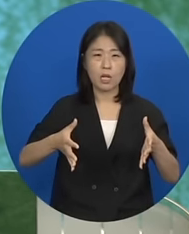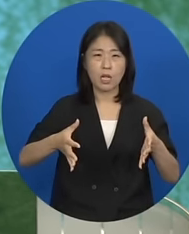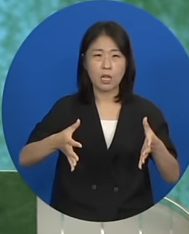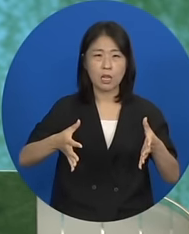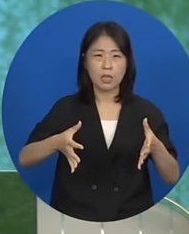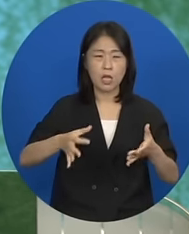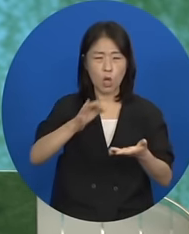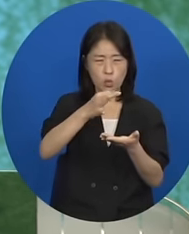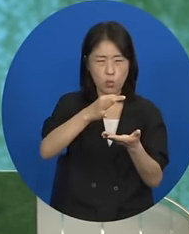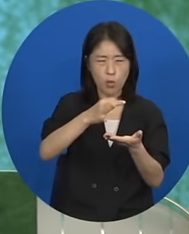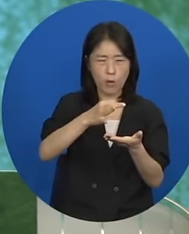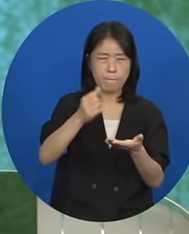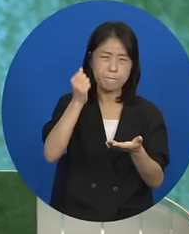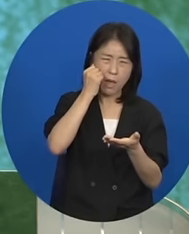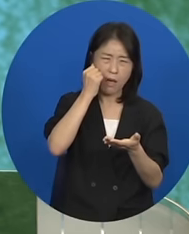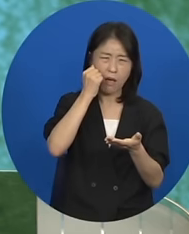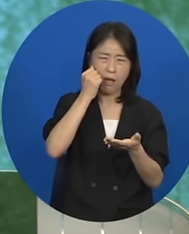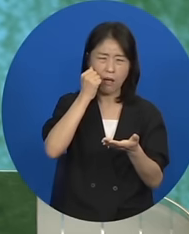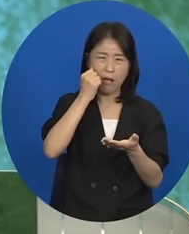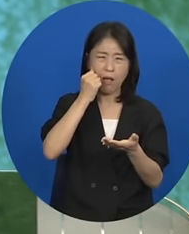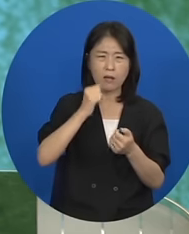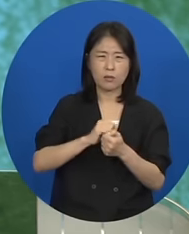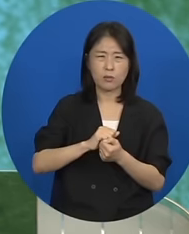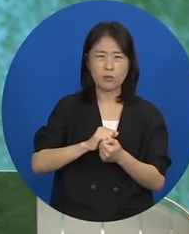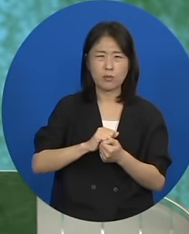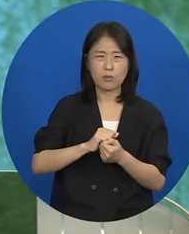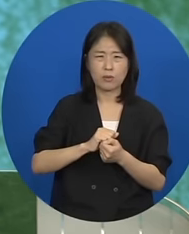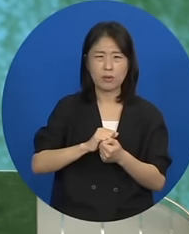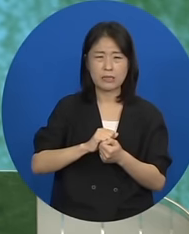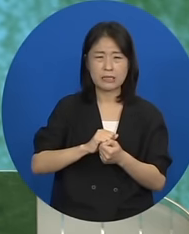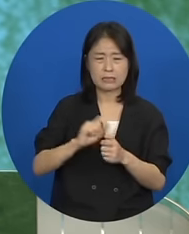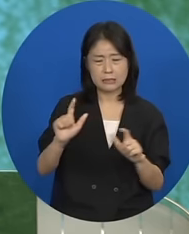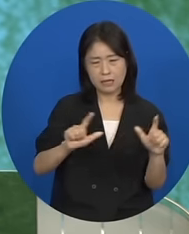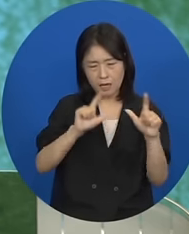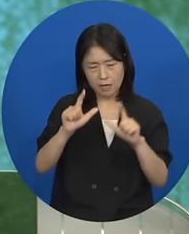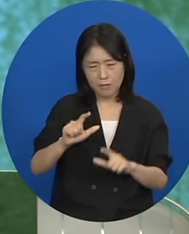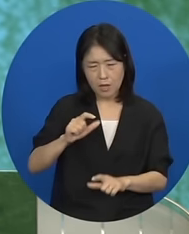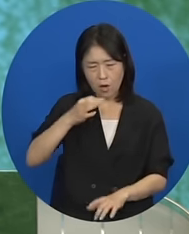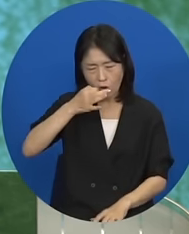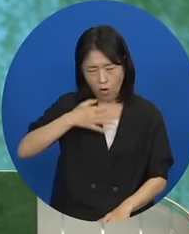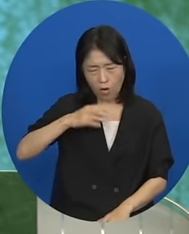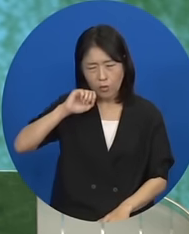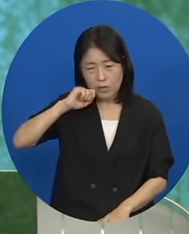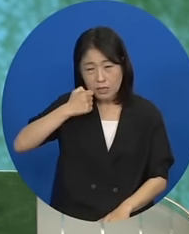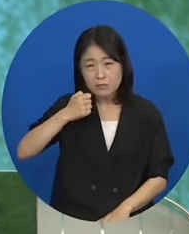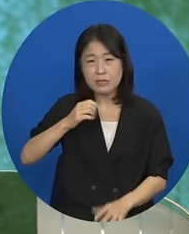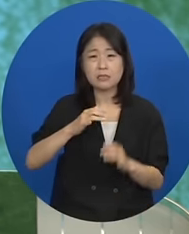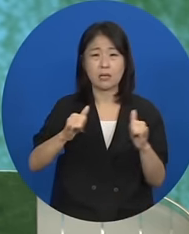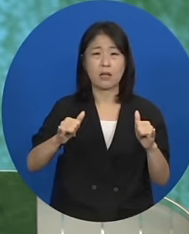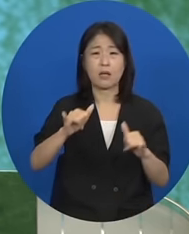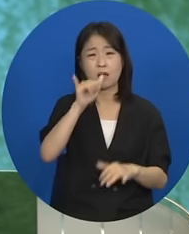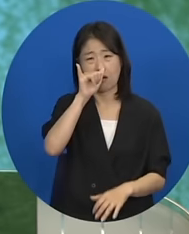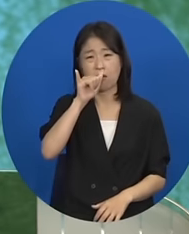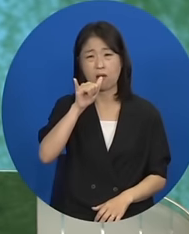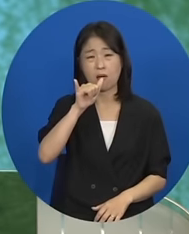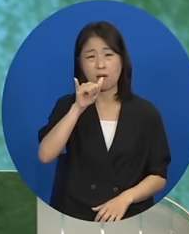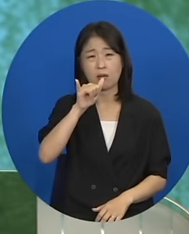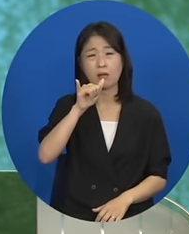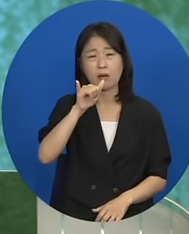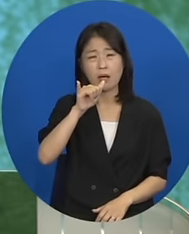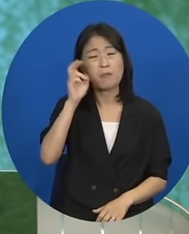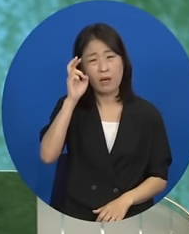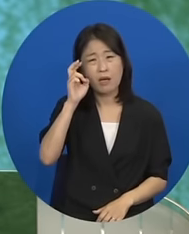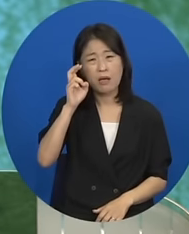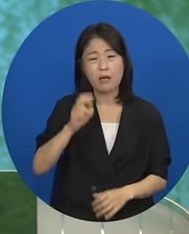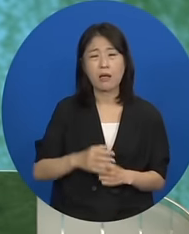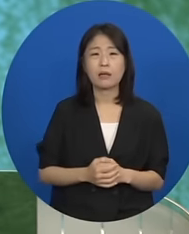입고 정말 삶의 낮은 자리에 처하신 분들도 계실 거예요고 목사님들 매주마다 보고서를 받을